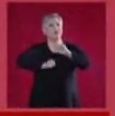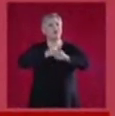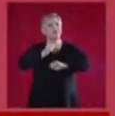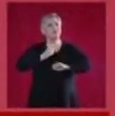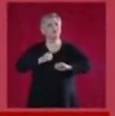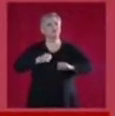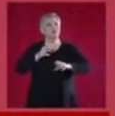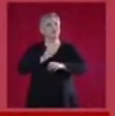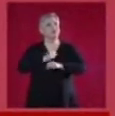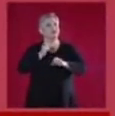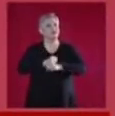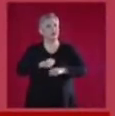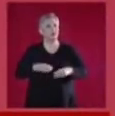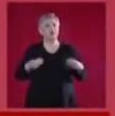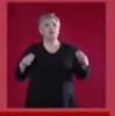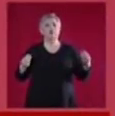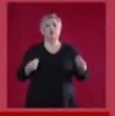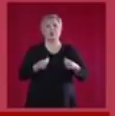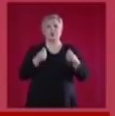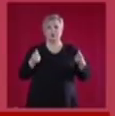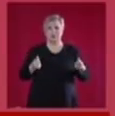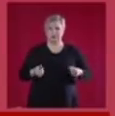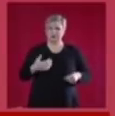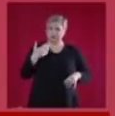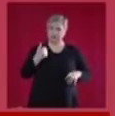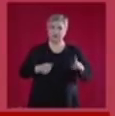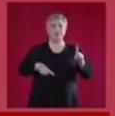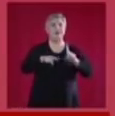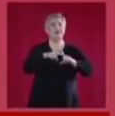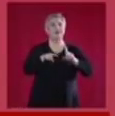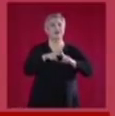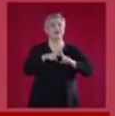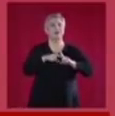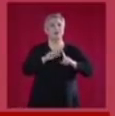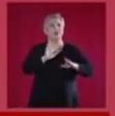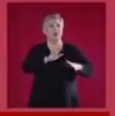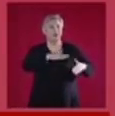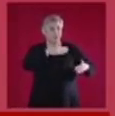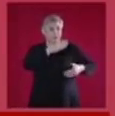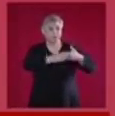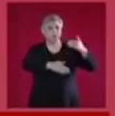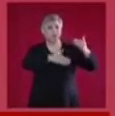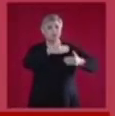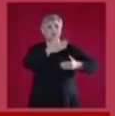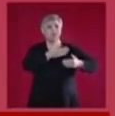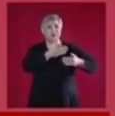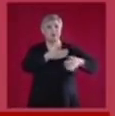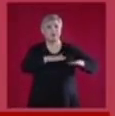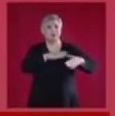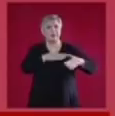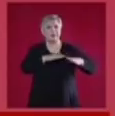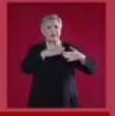φαρέτρα μας ένα πολύ σημαντικό όπλο που είναι τα πεπραγμένα μιας τετραετούς